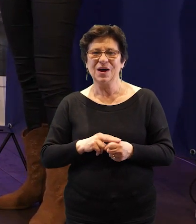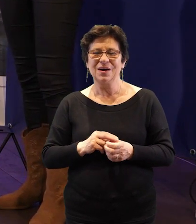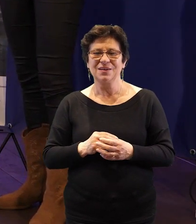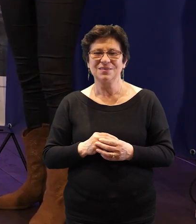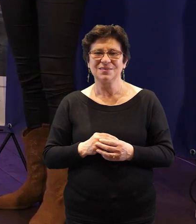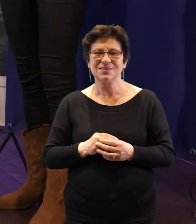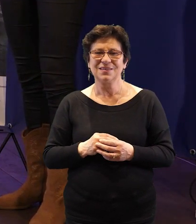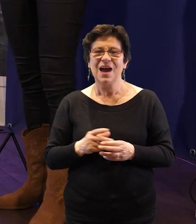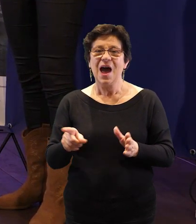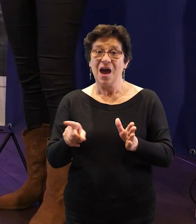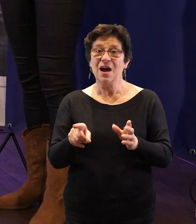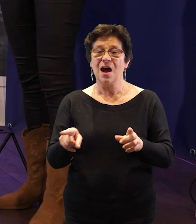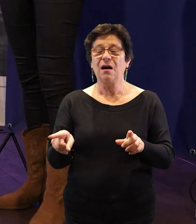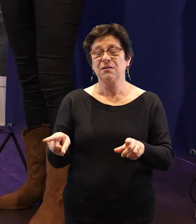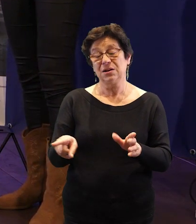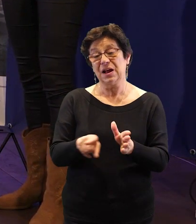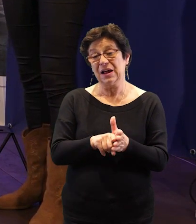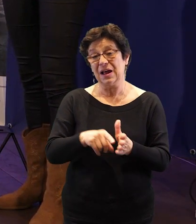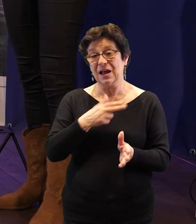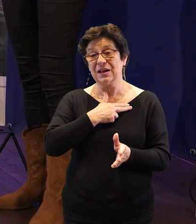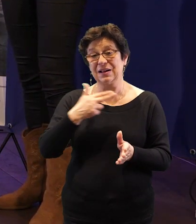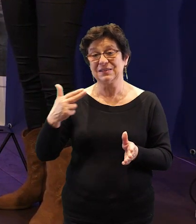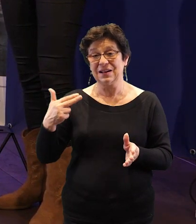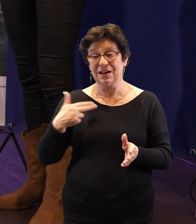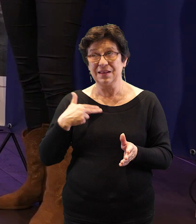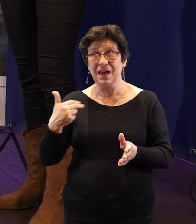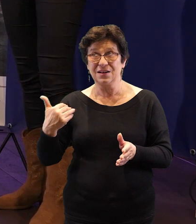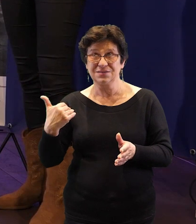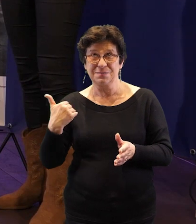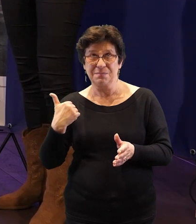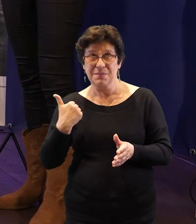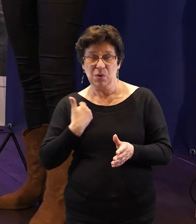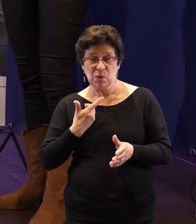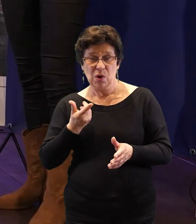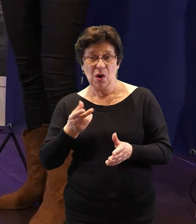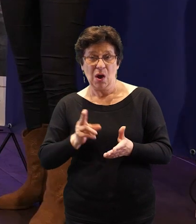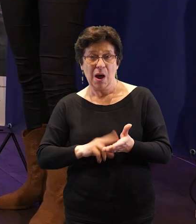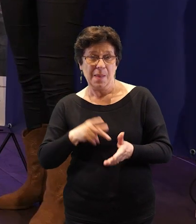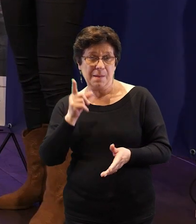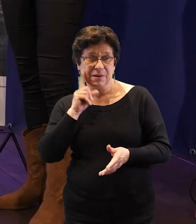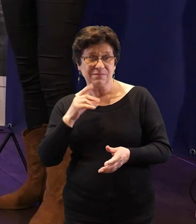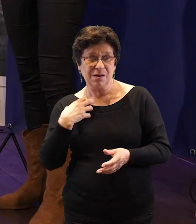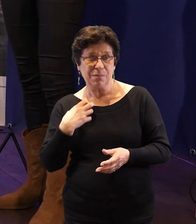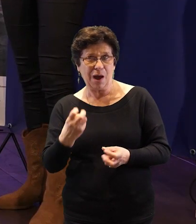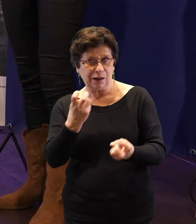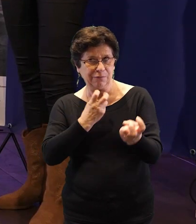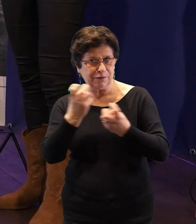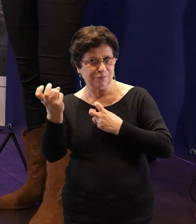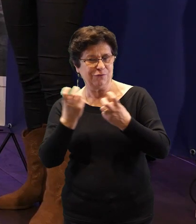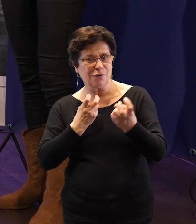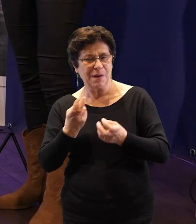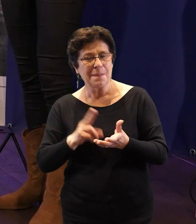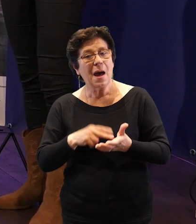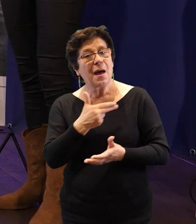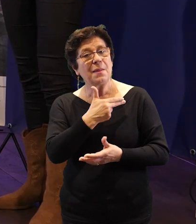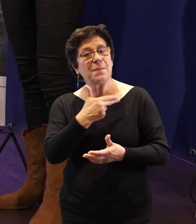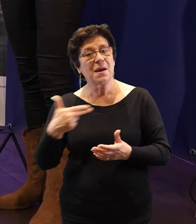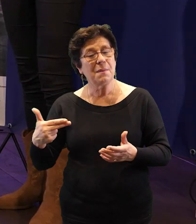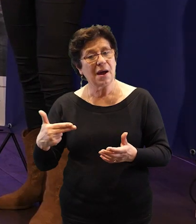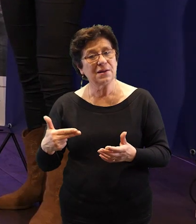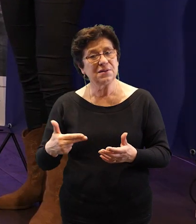Ale dla nas było to naprawdę bogactwem informacji na temat